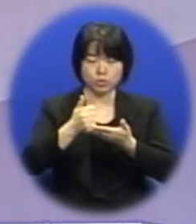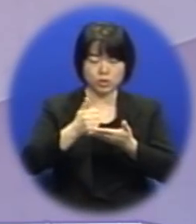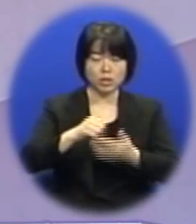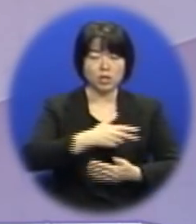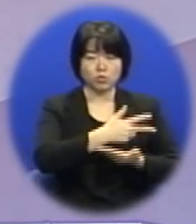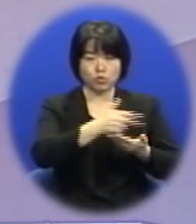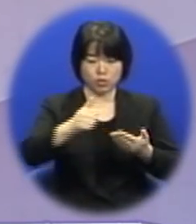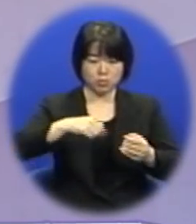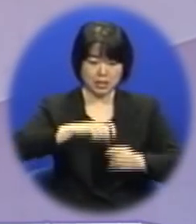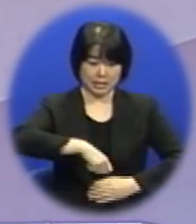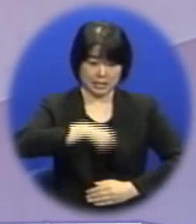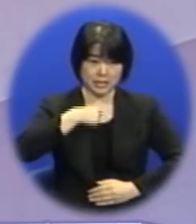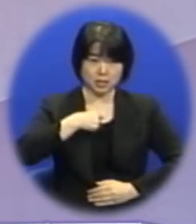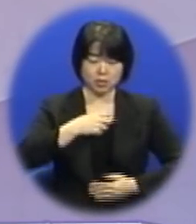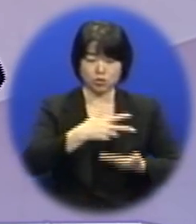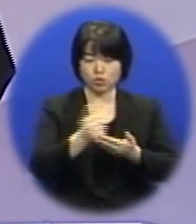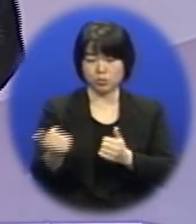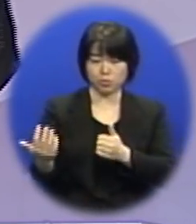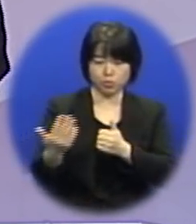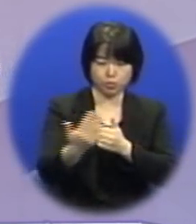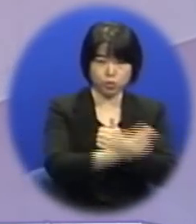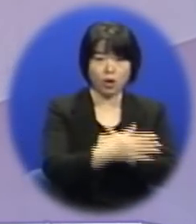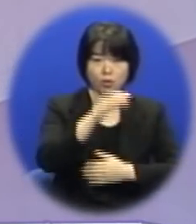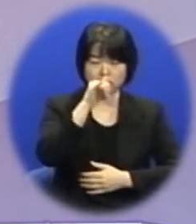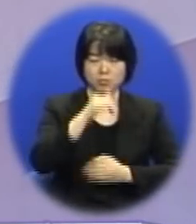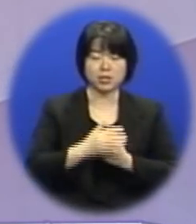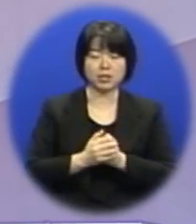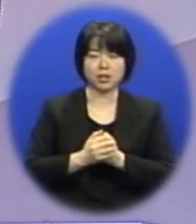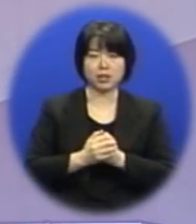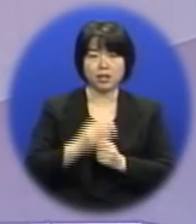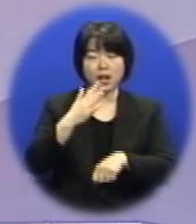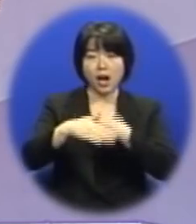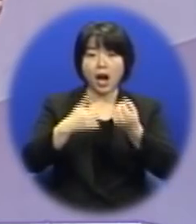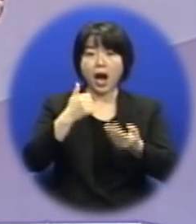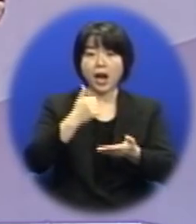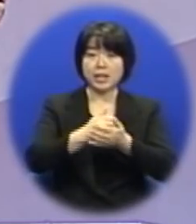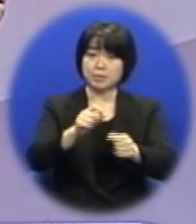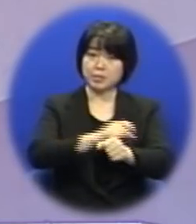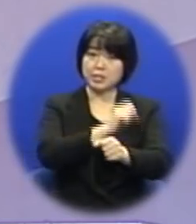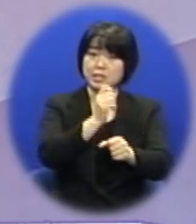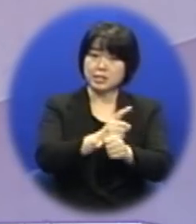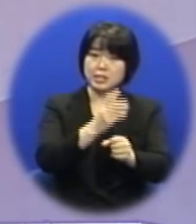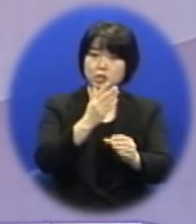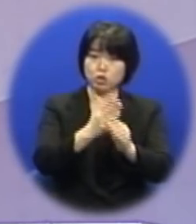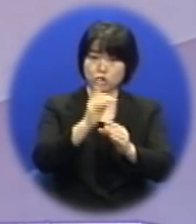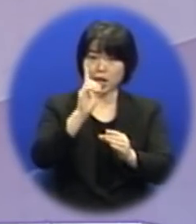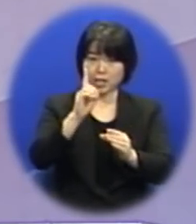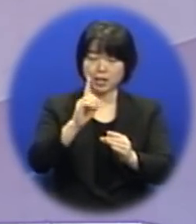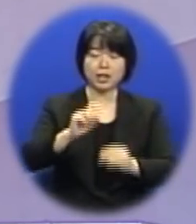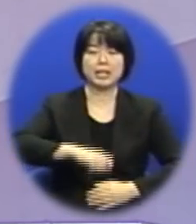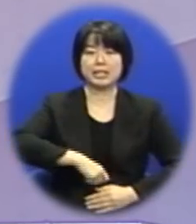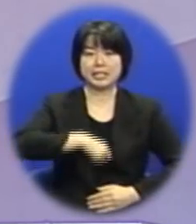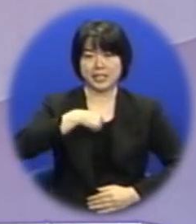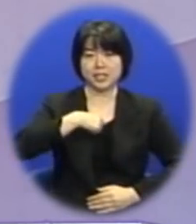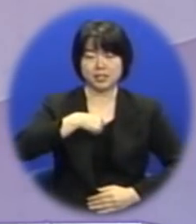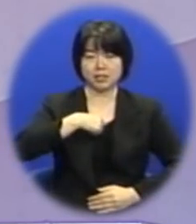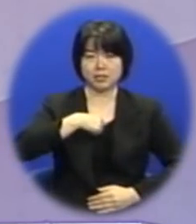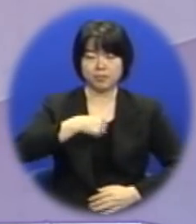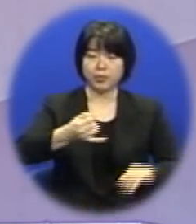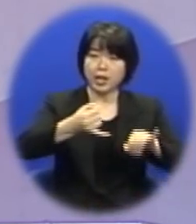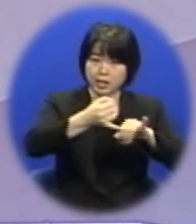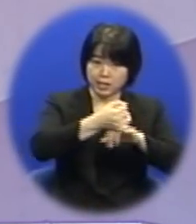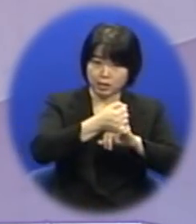둘러싸고 있습니다. 하나님의 특성 중에 하나가 신실함입니다. 그 말은 약속하신 것은